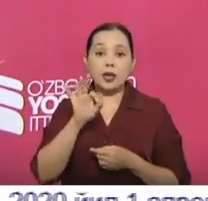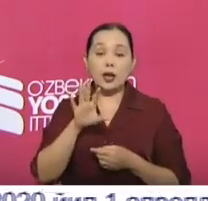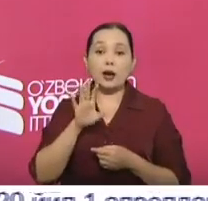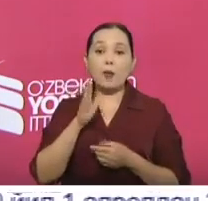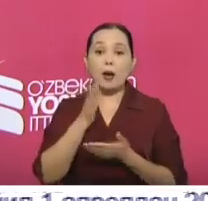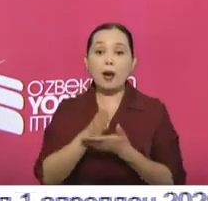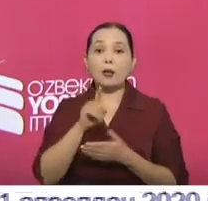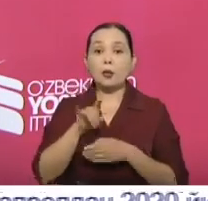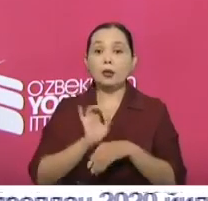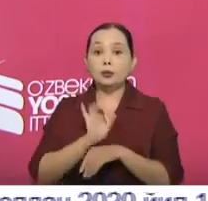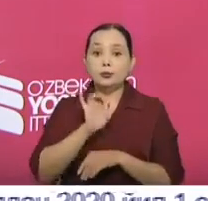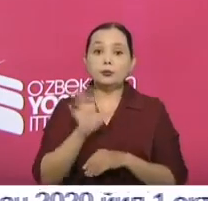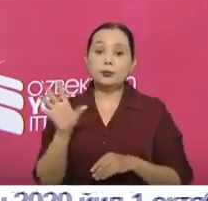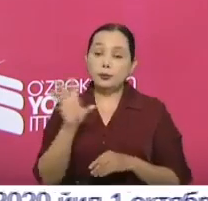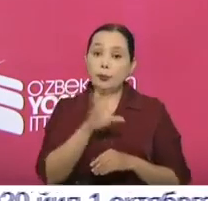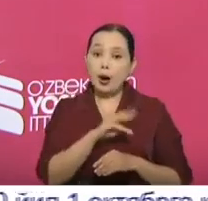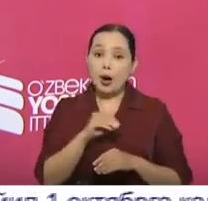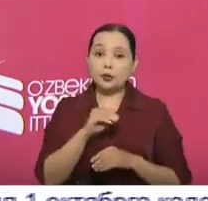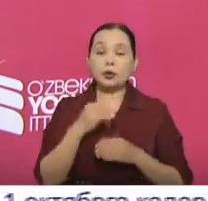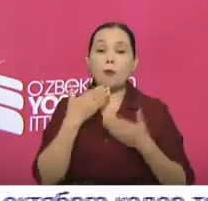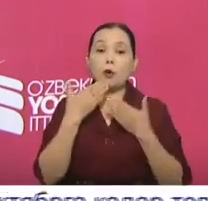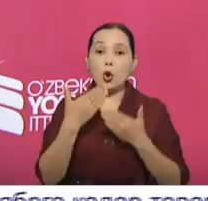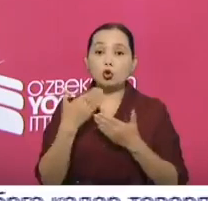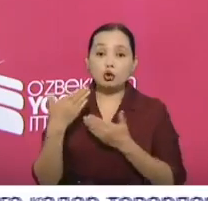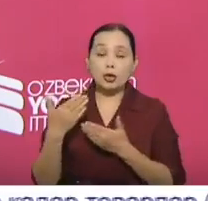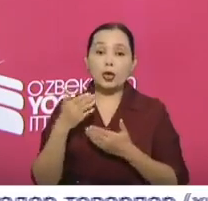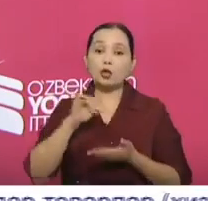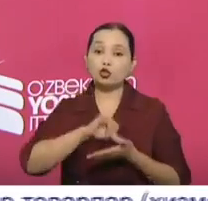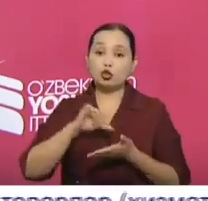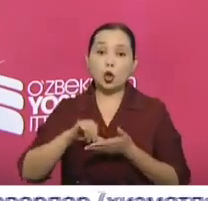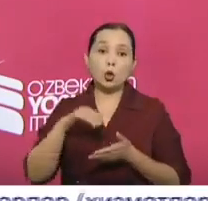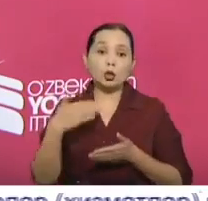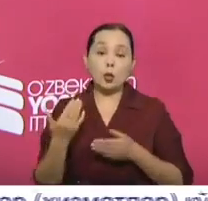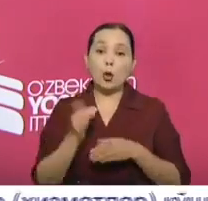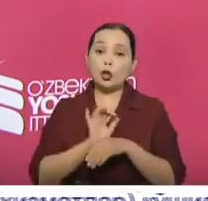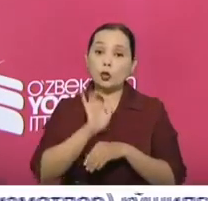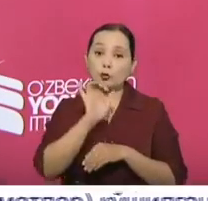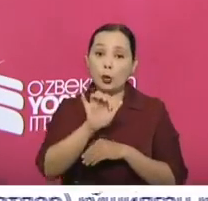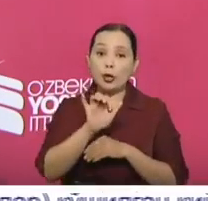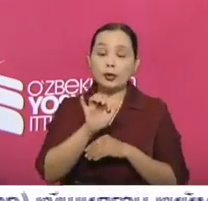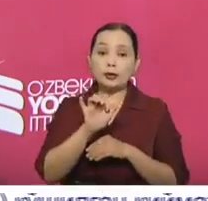bu yerga yuborayotgan barcha murojaatlarimiz va ishtirokchilar tomonidan yuborilayotgan